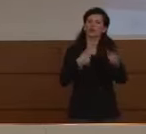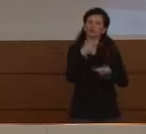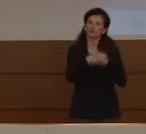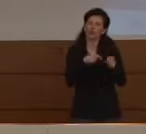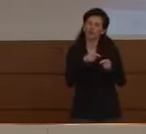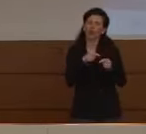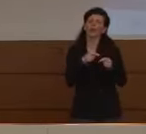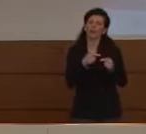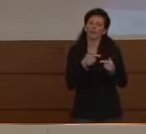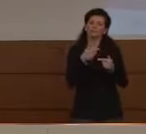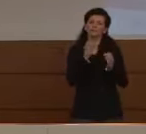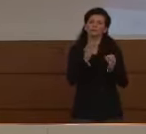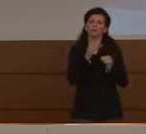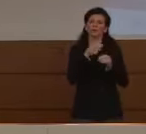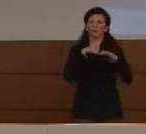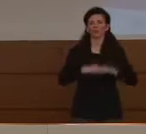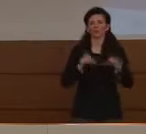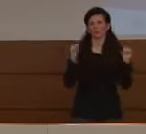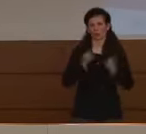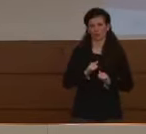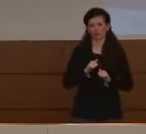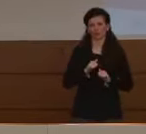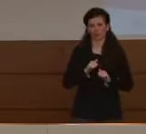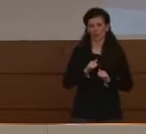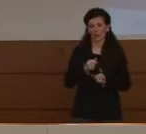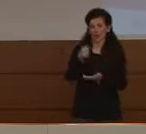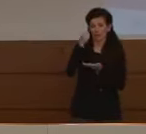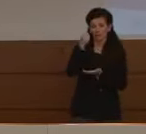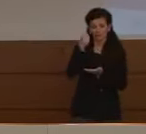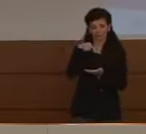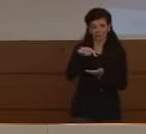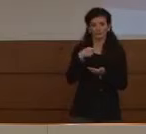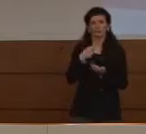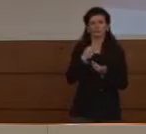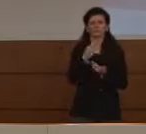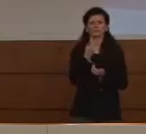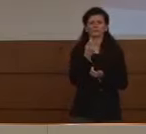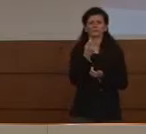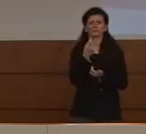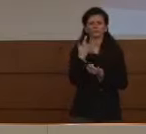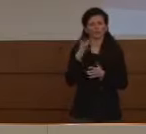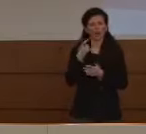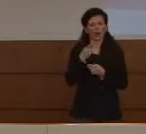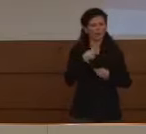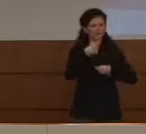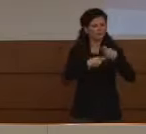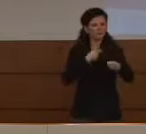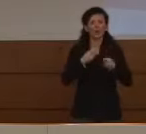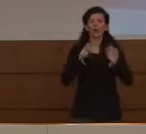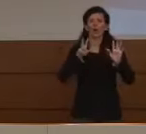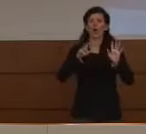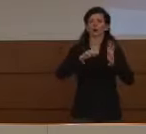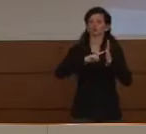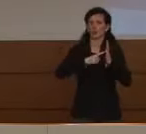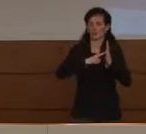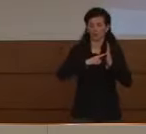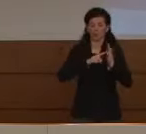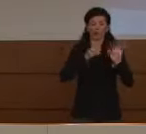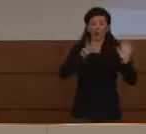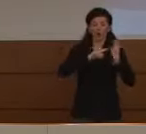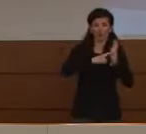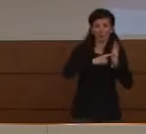della protezione civile le risorse che abbiamo già speso sono oltre 8 milioni per l'esattezza 8 milioni